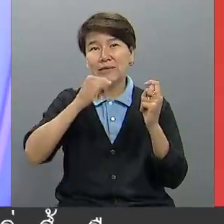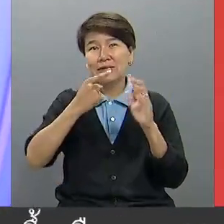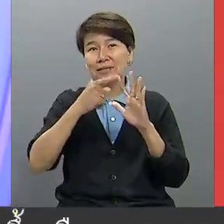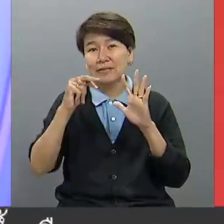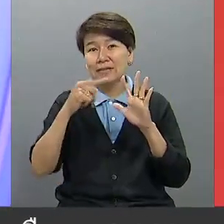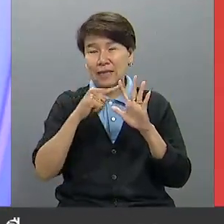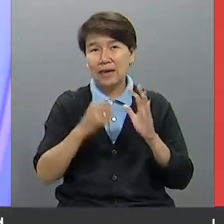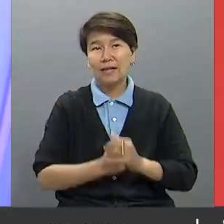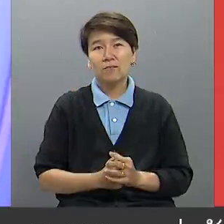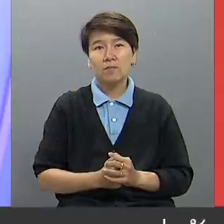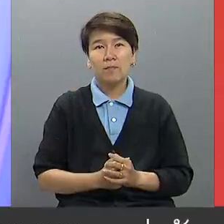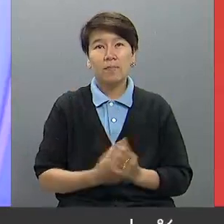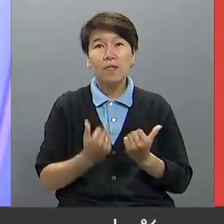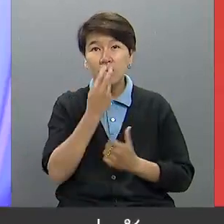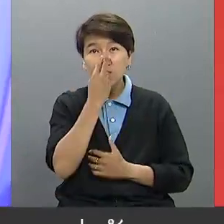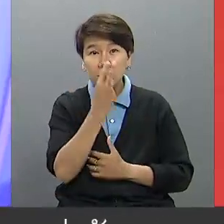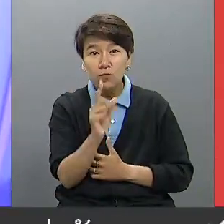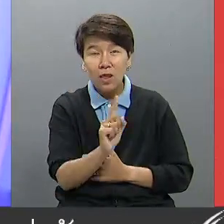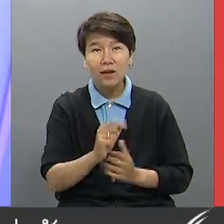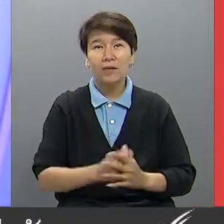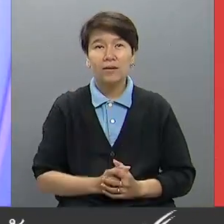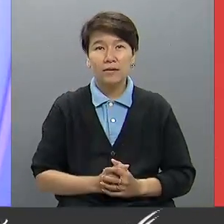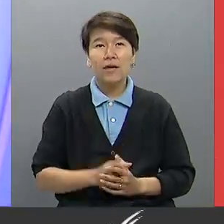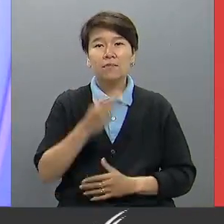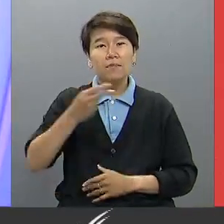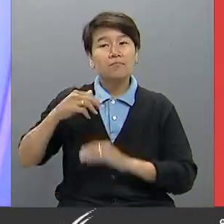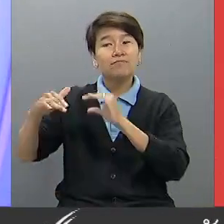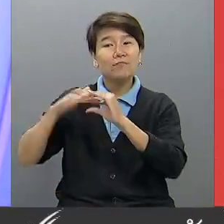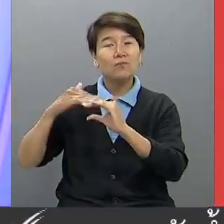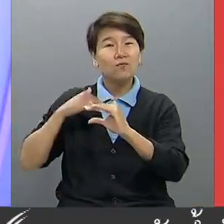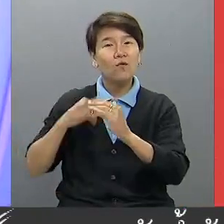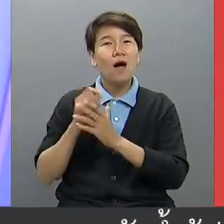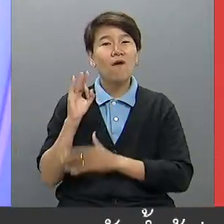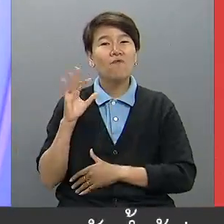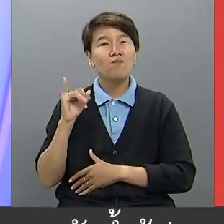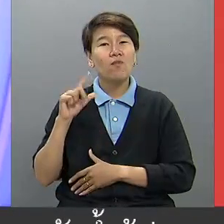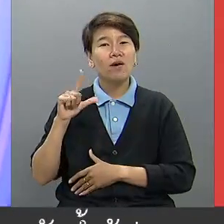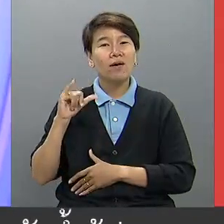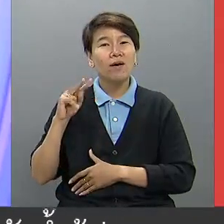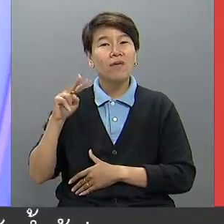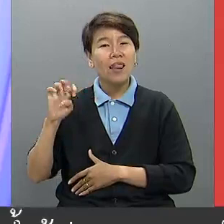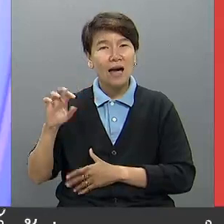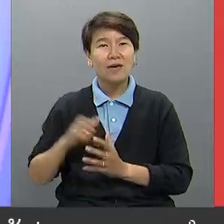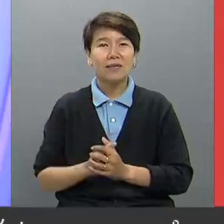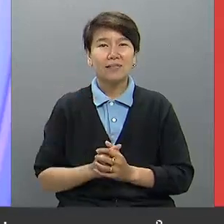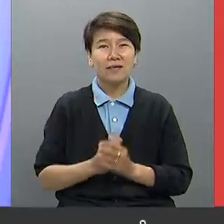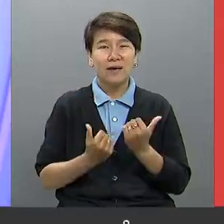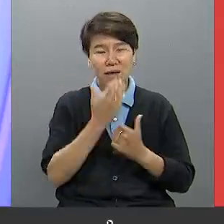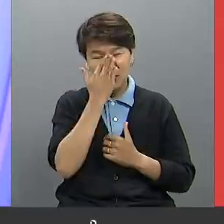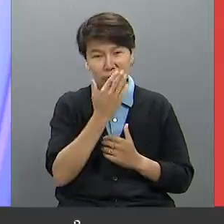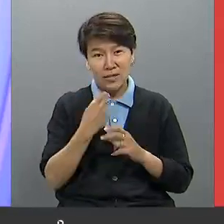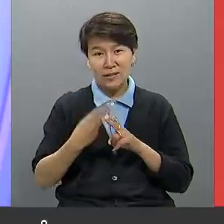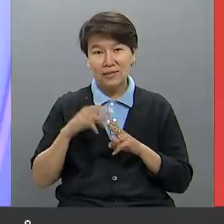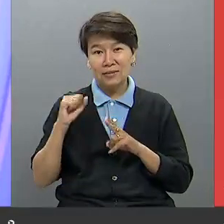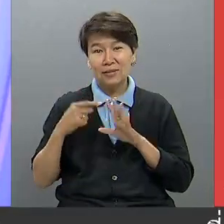การทักทายคุณผู้ชมทางบ้านนะครับที่พูดคุยกันมาผ่านทาง Facebook Live กับเรานะคร ับ สวัสดีพี่สาลีด้วยนี่พี่สาลีคอมเมนต์มานะครับภาพเมื่อสักครู่นี้บ